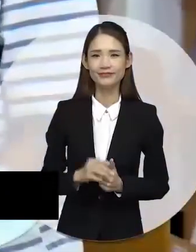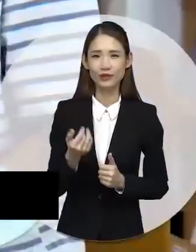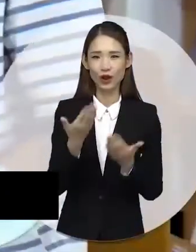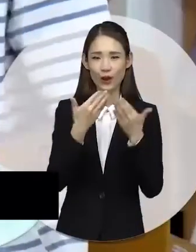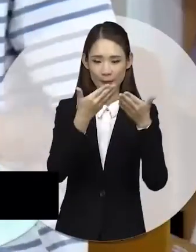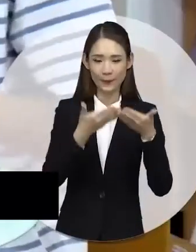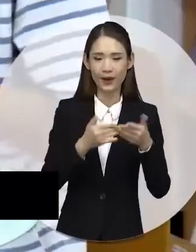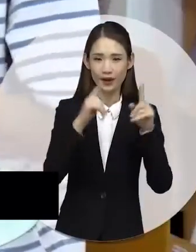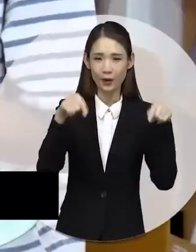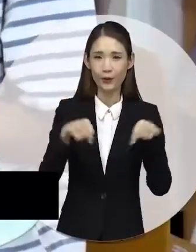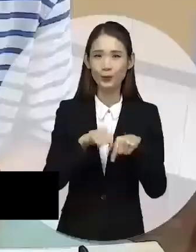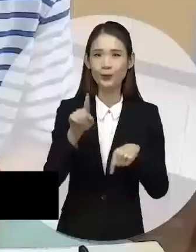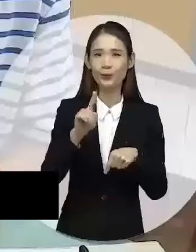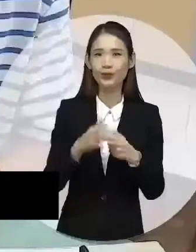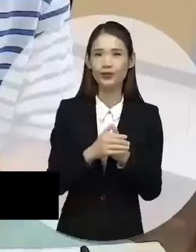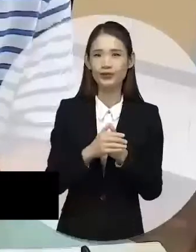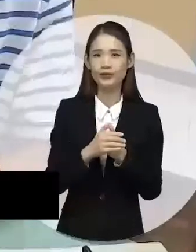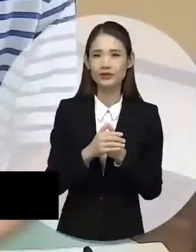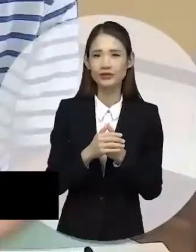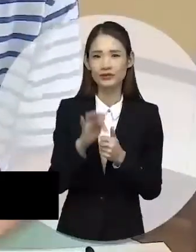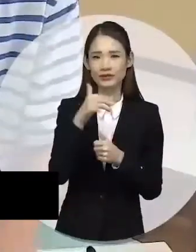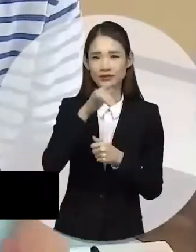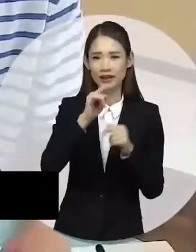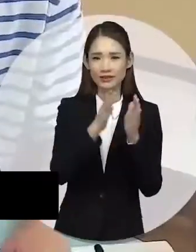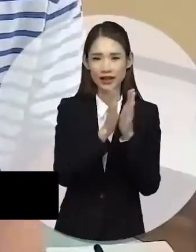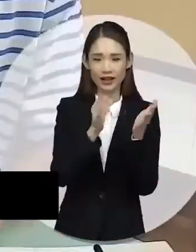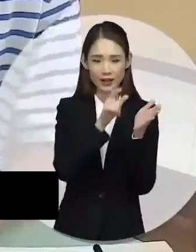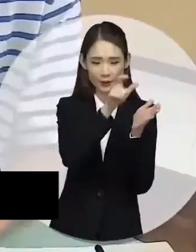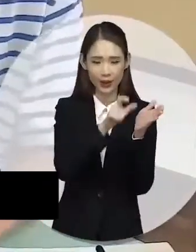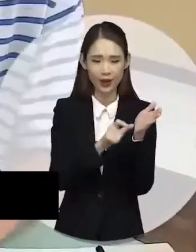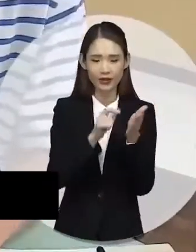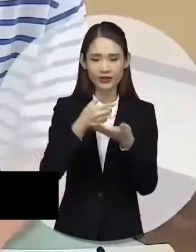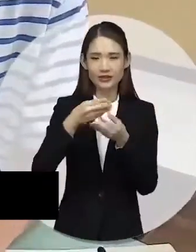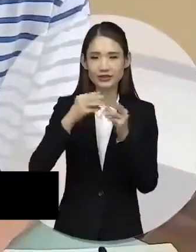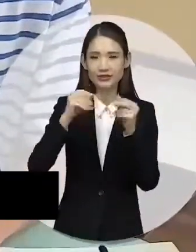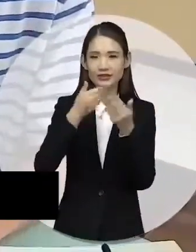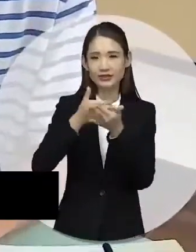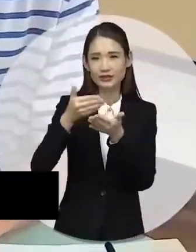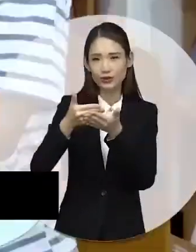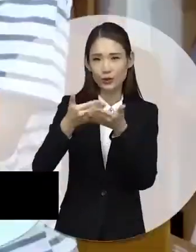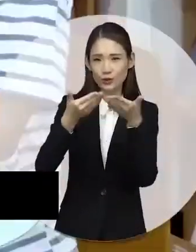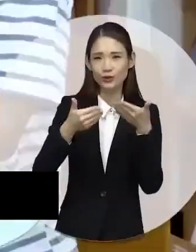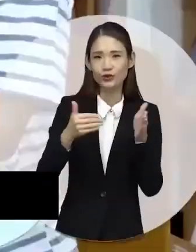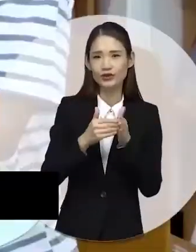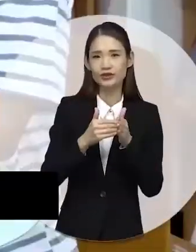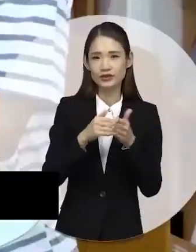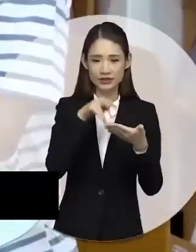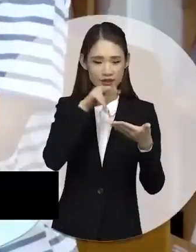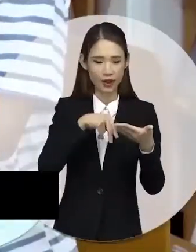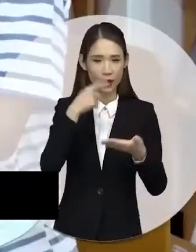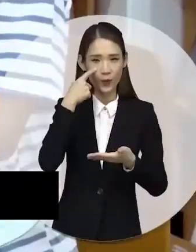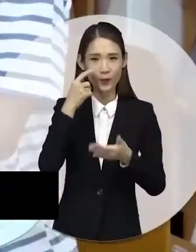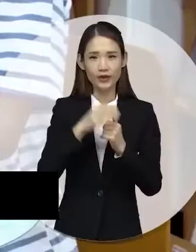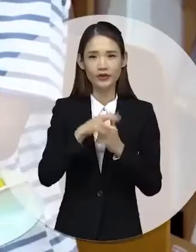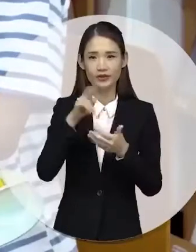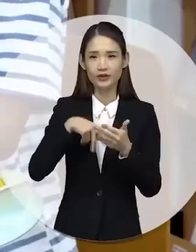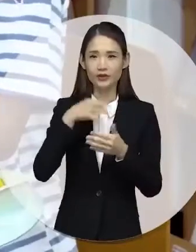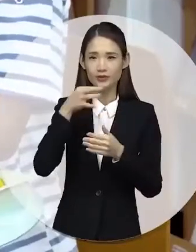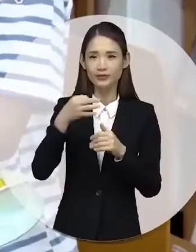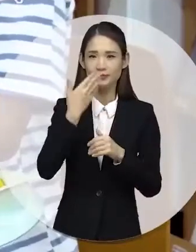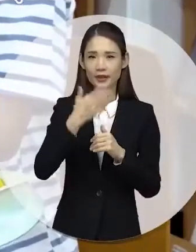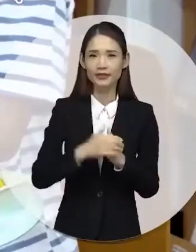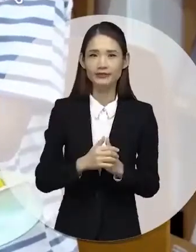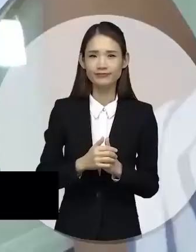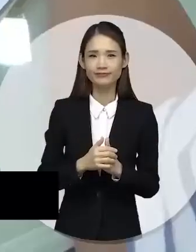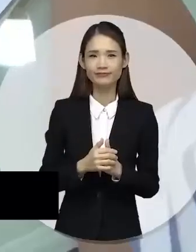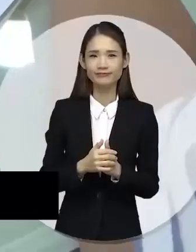아까 받은 건 이거 뭐야? 이거 뭐야? 이거 책자 매뉴얼이랑 지도를 줬는데 뭐 이거 내가 한번 읽어볼게. 무슨 매뉴얼인지. 내가 읽어볼 수 있어? 그럼